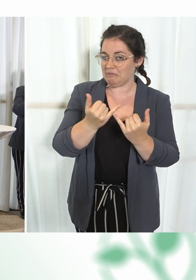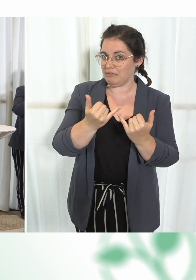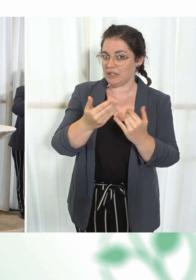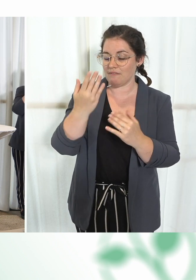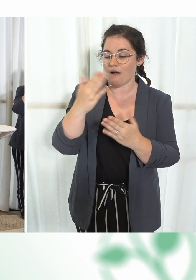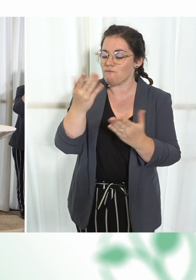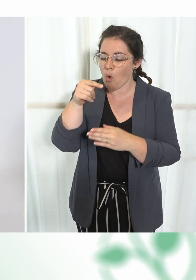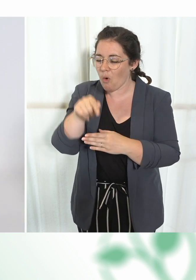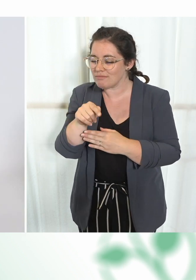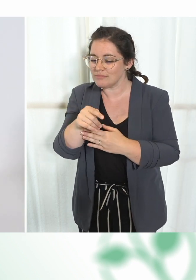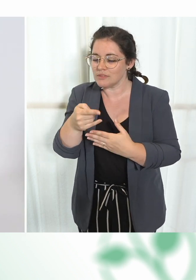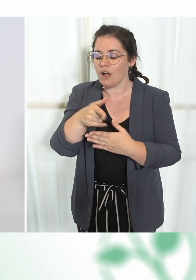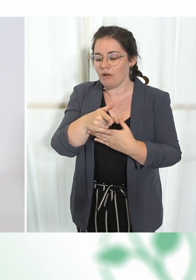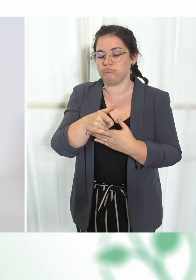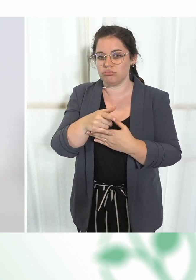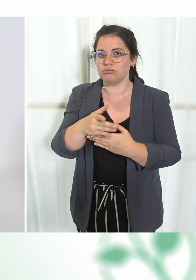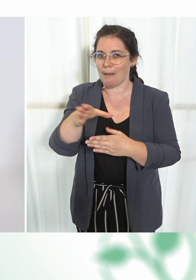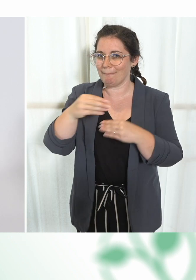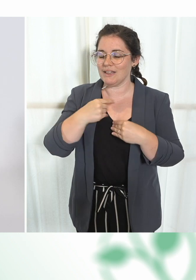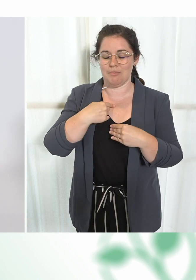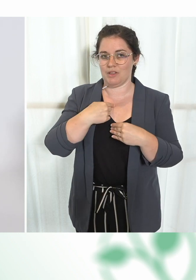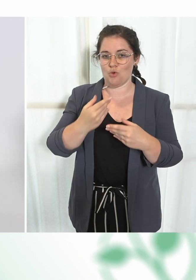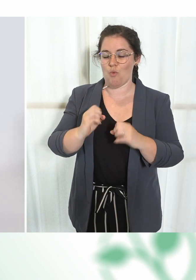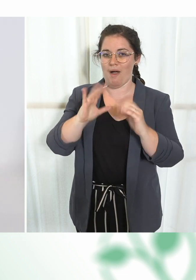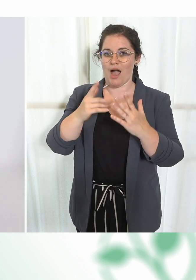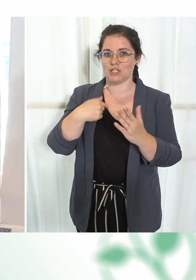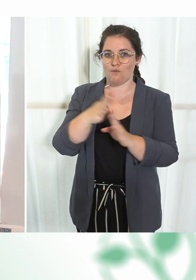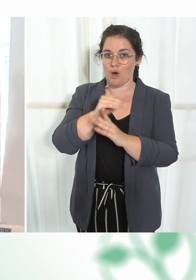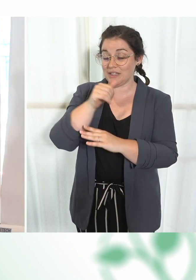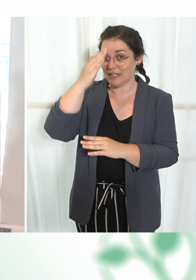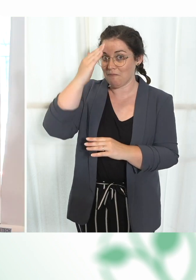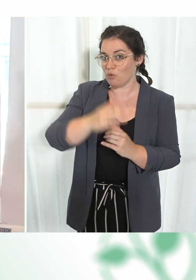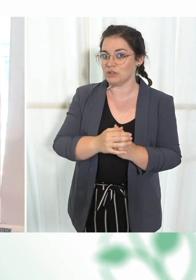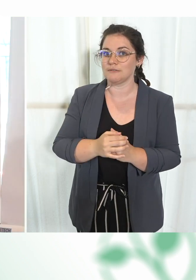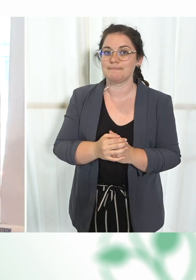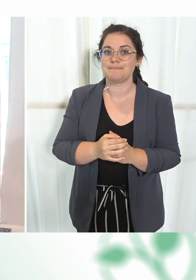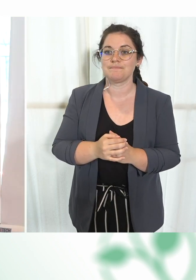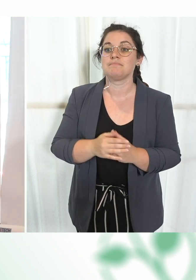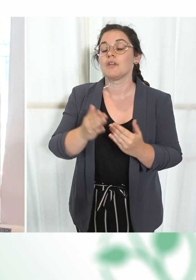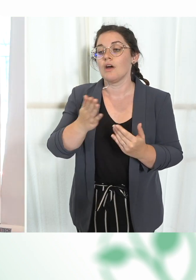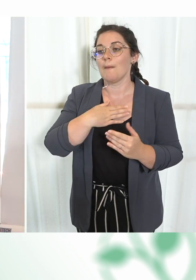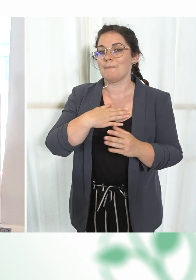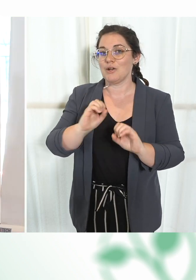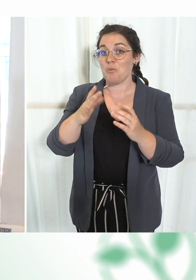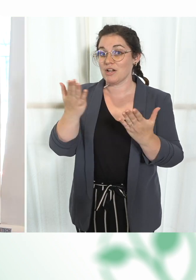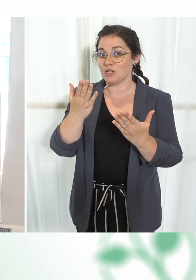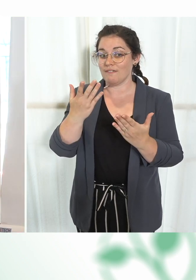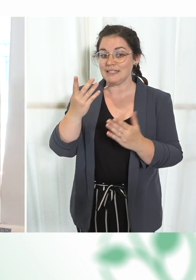haben Sie gesagt, da habe ich wirklich was mitgenommen, was mich überrascht hat, was ich vorher so nicht wusste? Ja, meine Überraschungen sind, also das